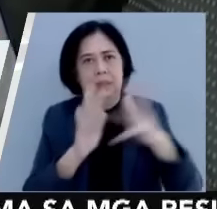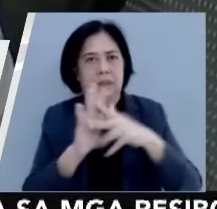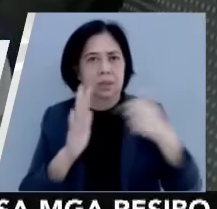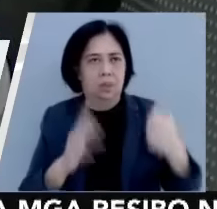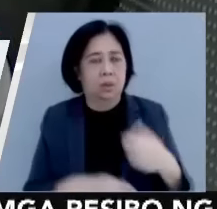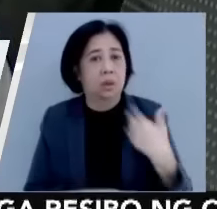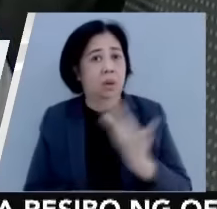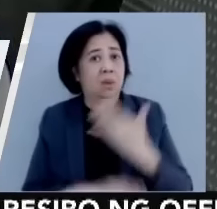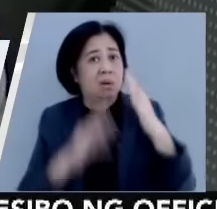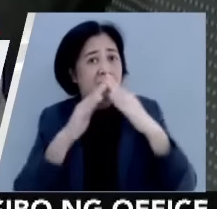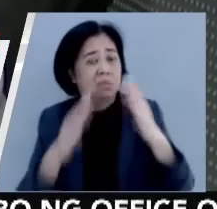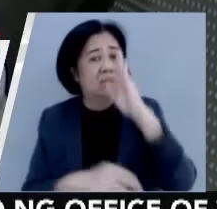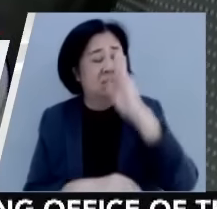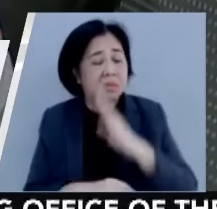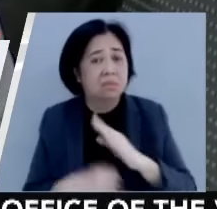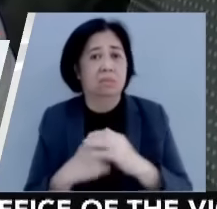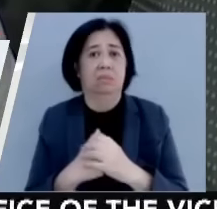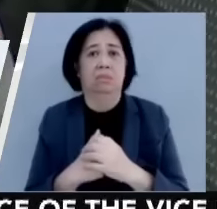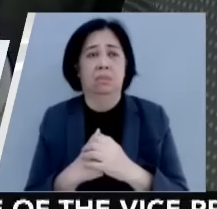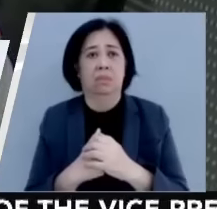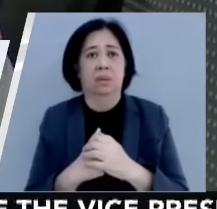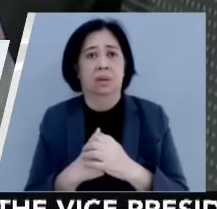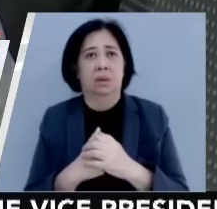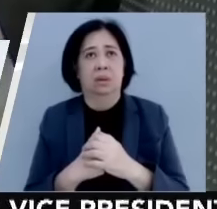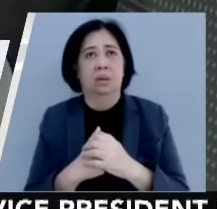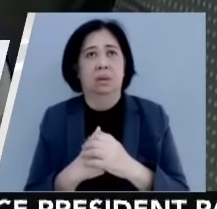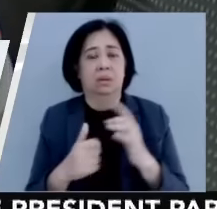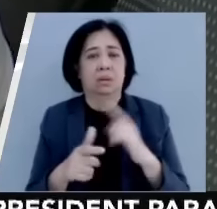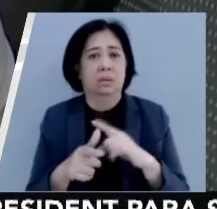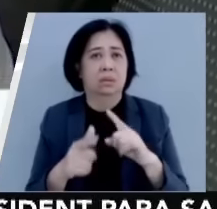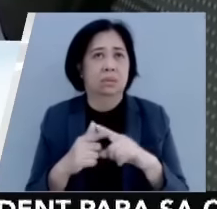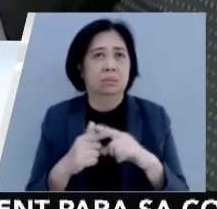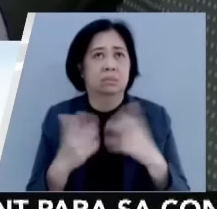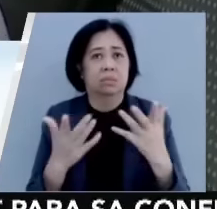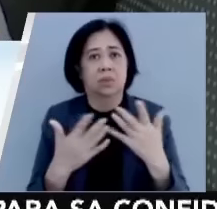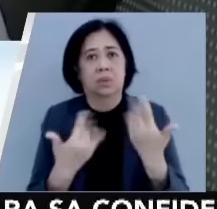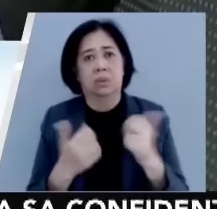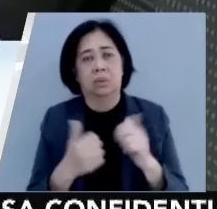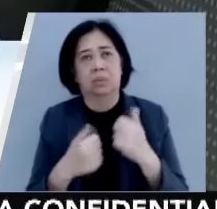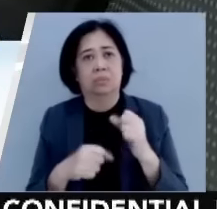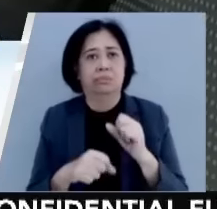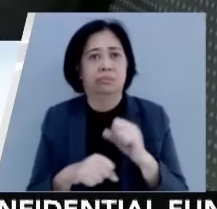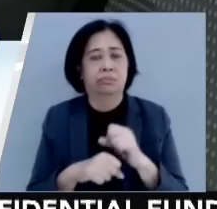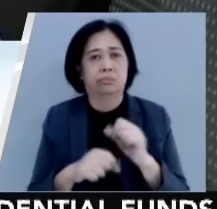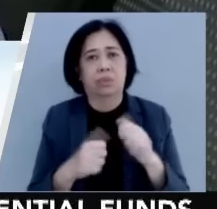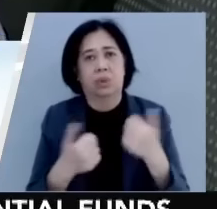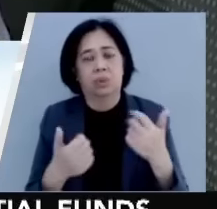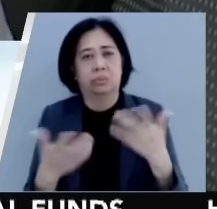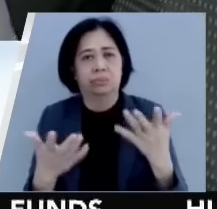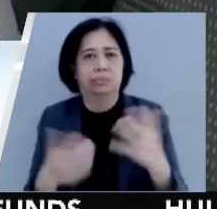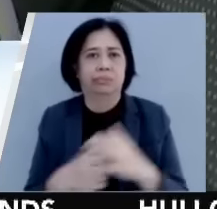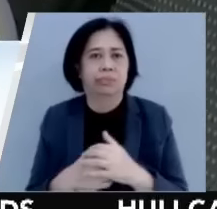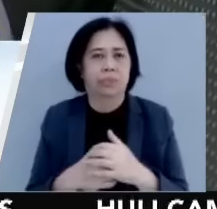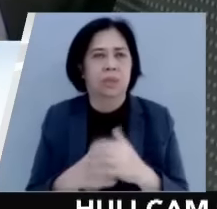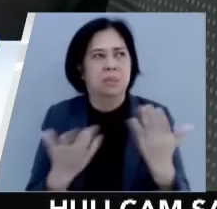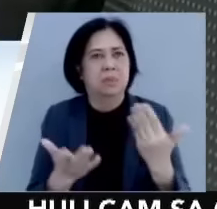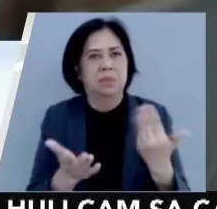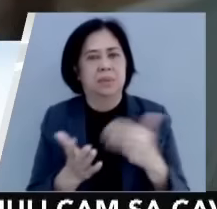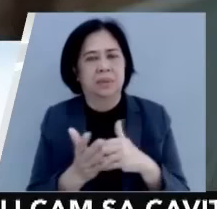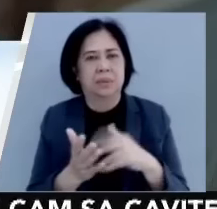yung pagkabuhay namin medyo di naman okay na. Siguro panibagong ano na naman,